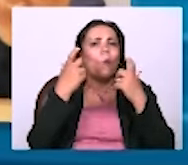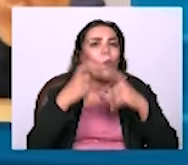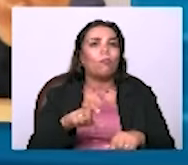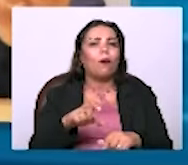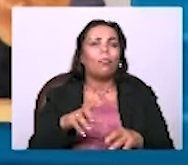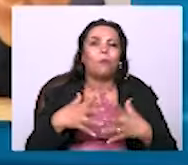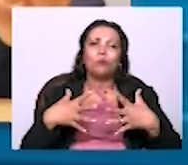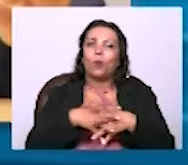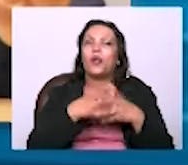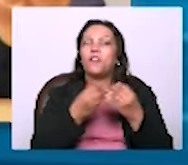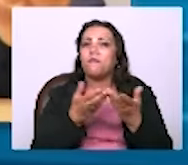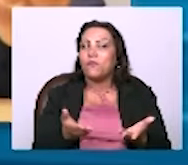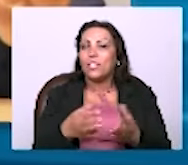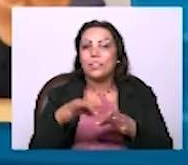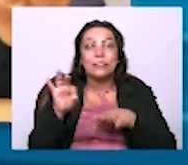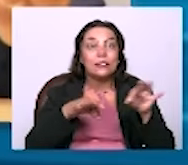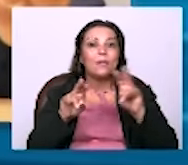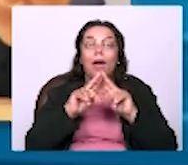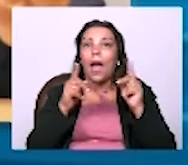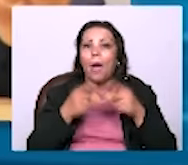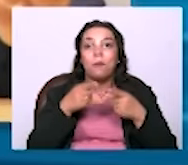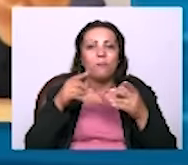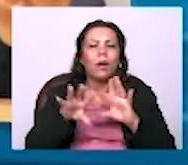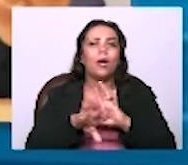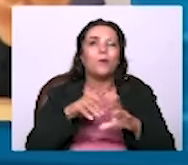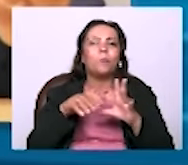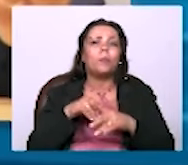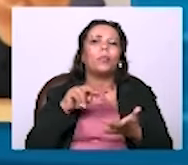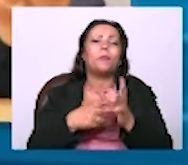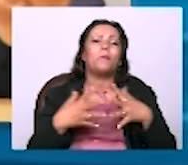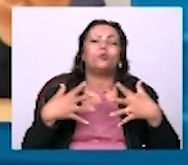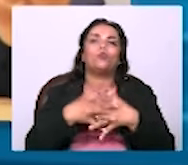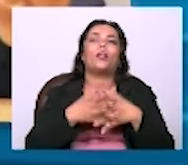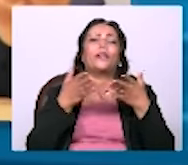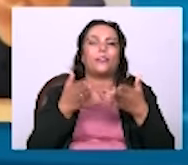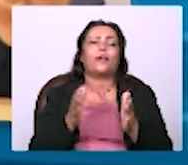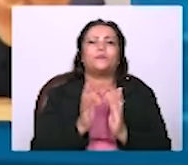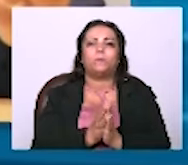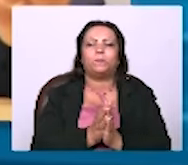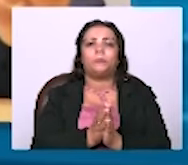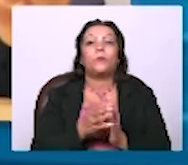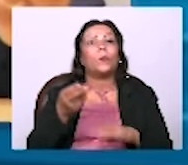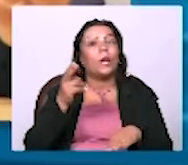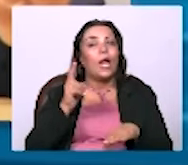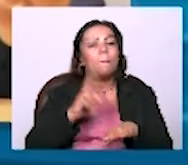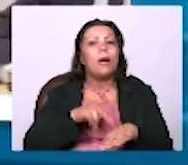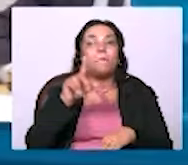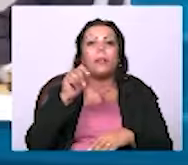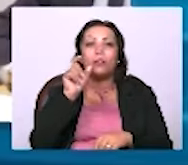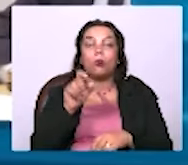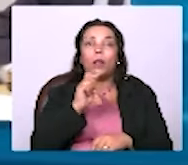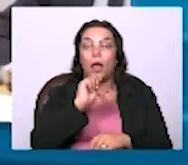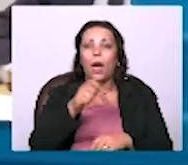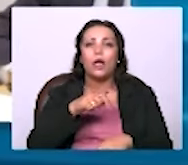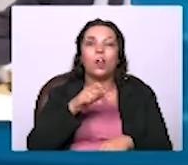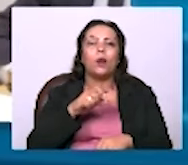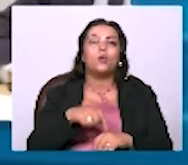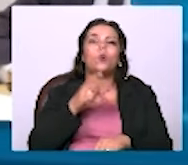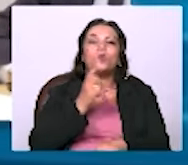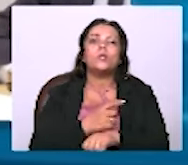ويشاركوا فيها وده جزء من تكوينهم واعدادهم لهذه المشاركه ايضا من المتحدثين كان الاستاذ حمدي